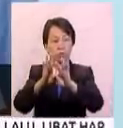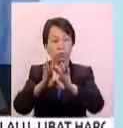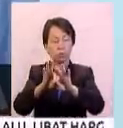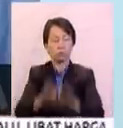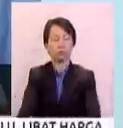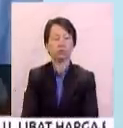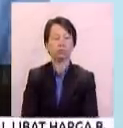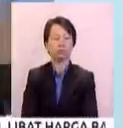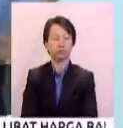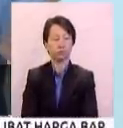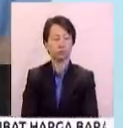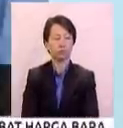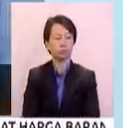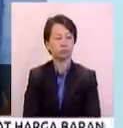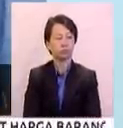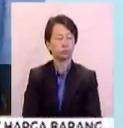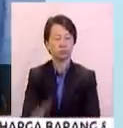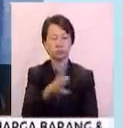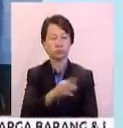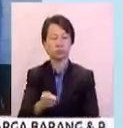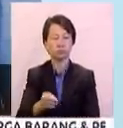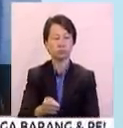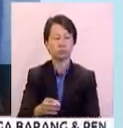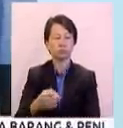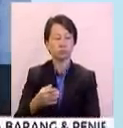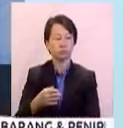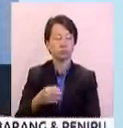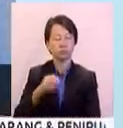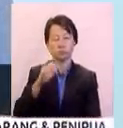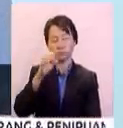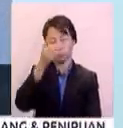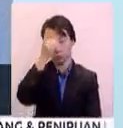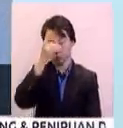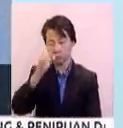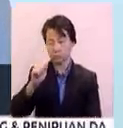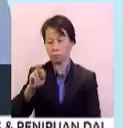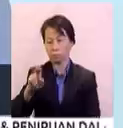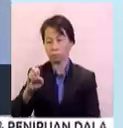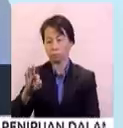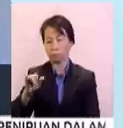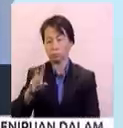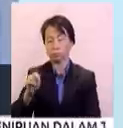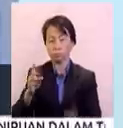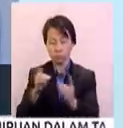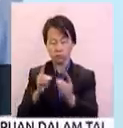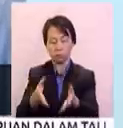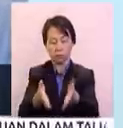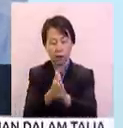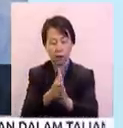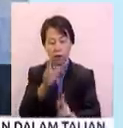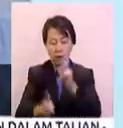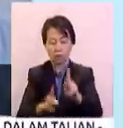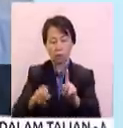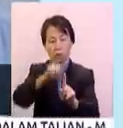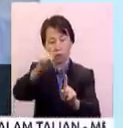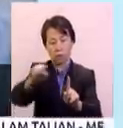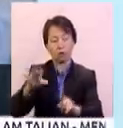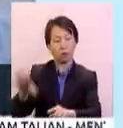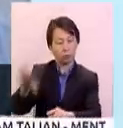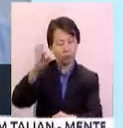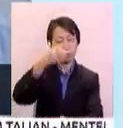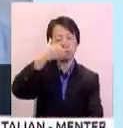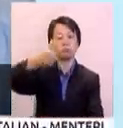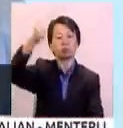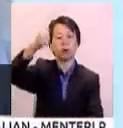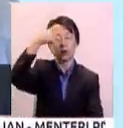keutamaannya. Dalam pada itu, adun membakut Datuk Muhammad Arifin Arif yang ditemui media juga menggesa penduduk Sandakan membuat pilihan